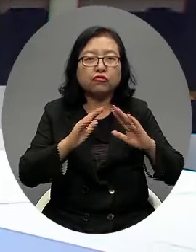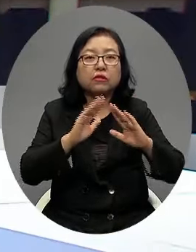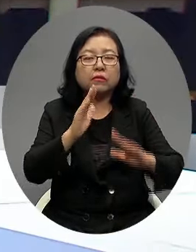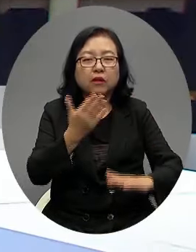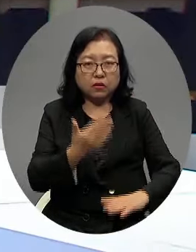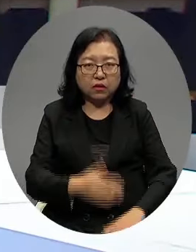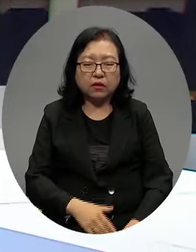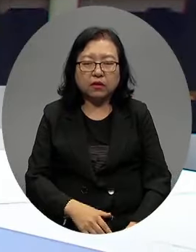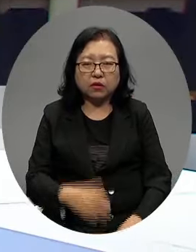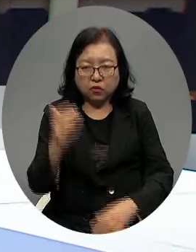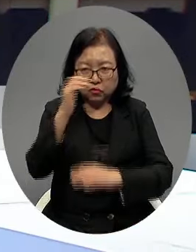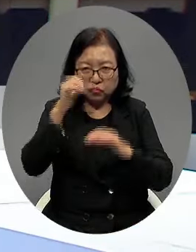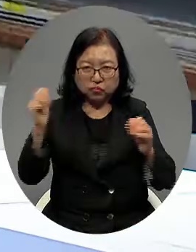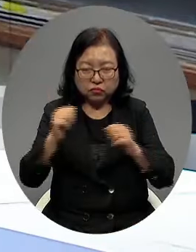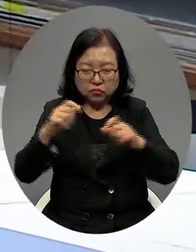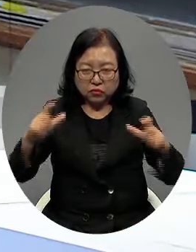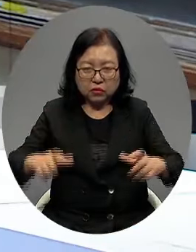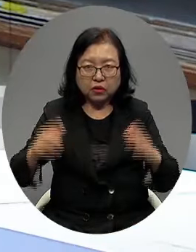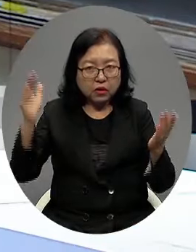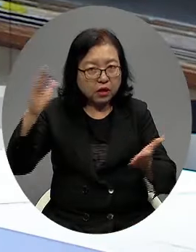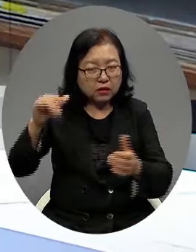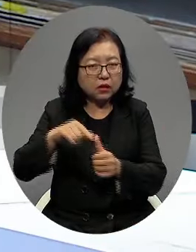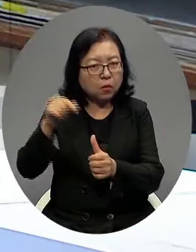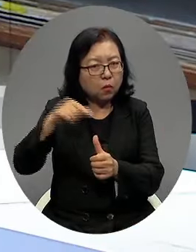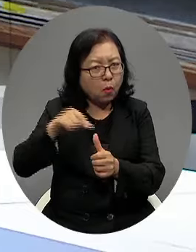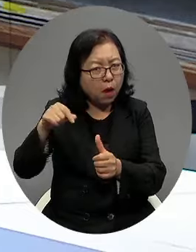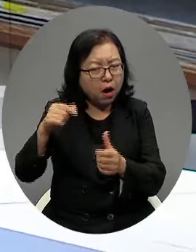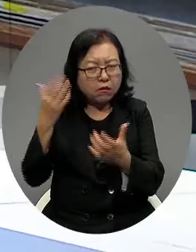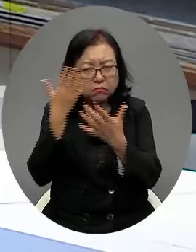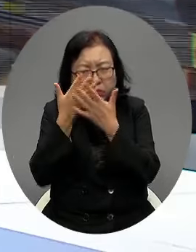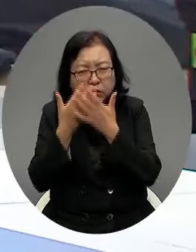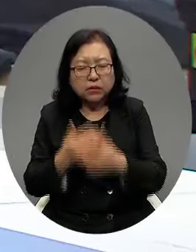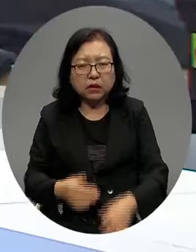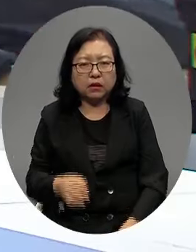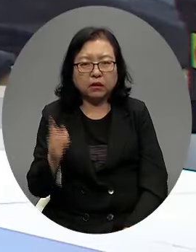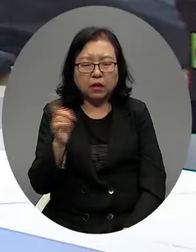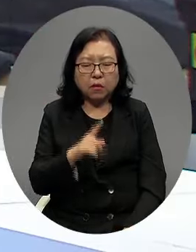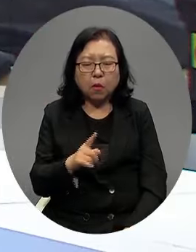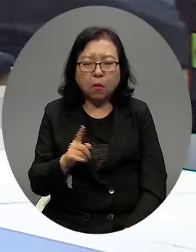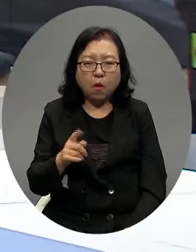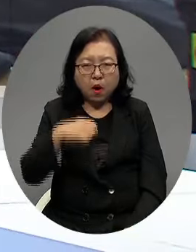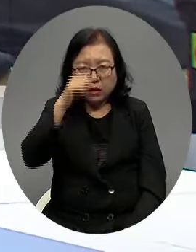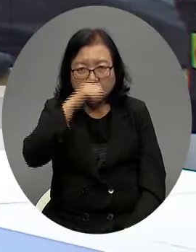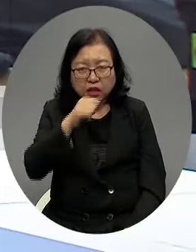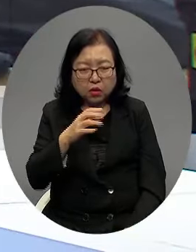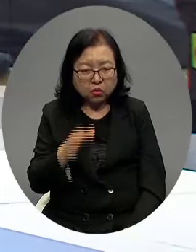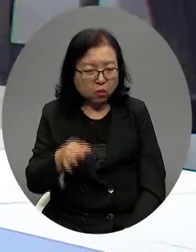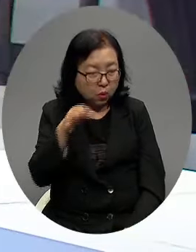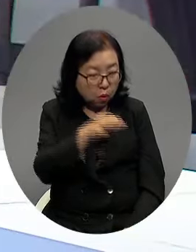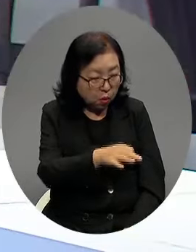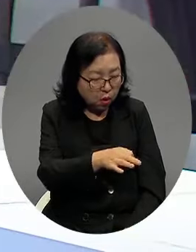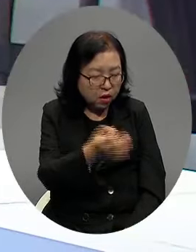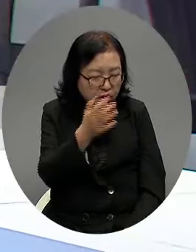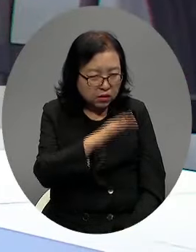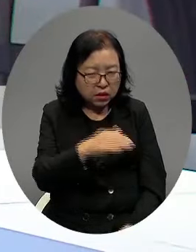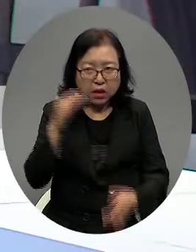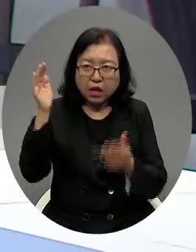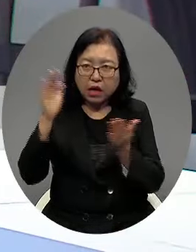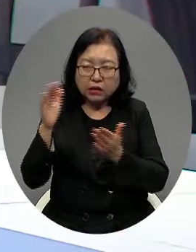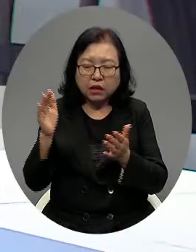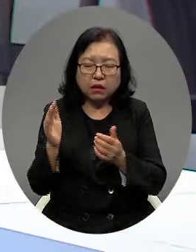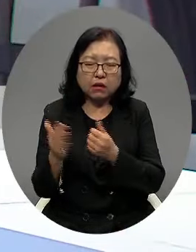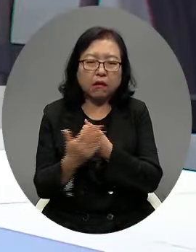지역인재 할당이 불투명한 상황입니다 자칫하면 비용만 부담하고 학생들은 혜택을 받지 못할 수도